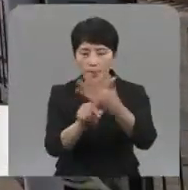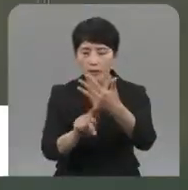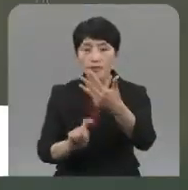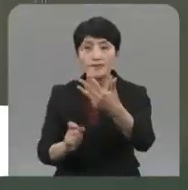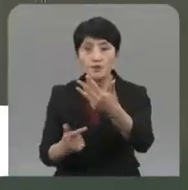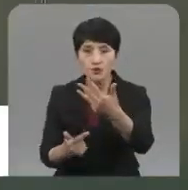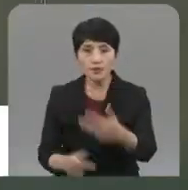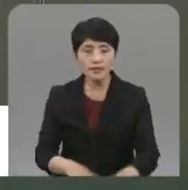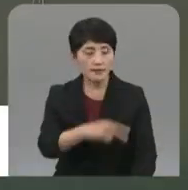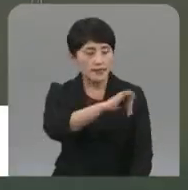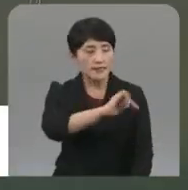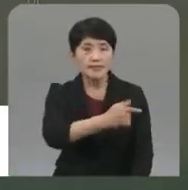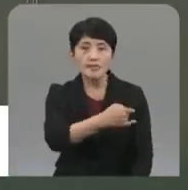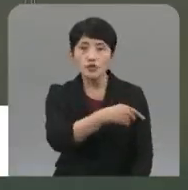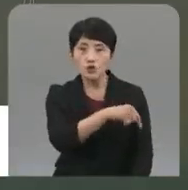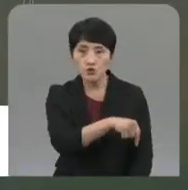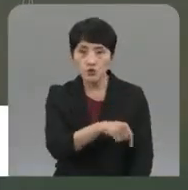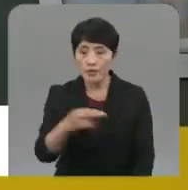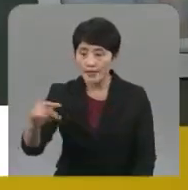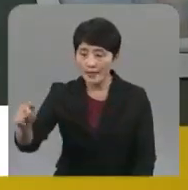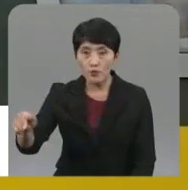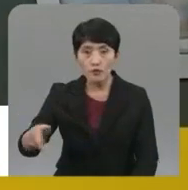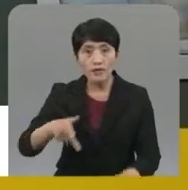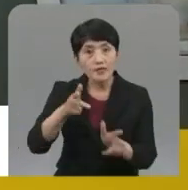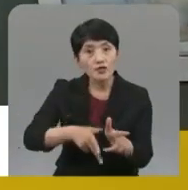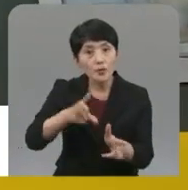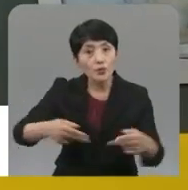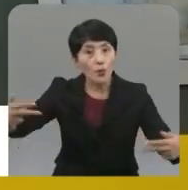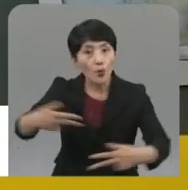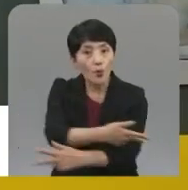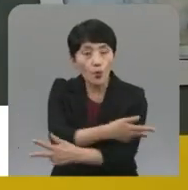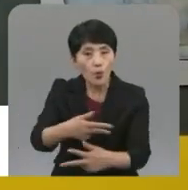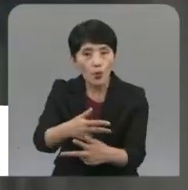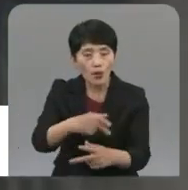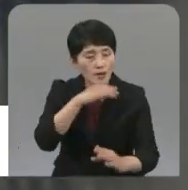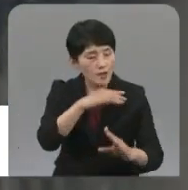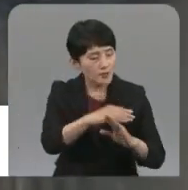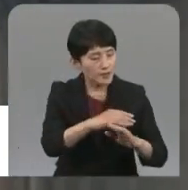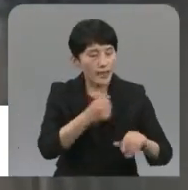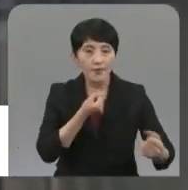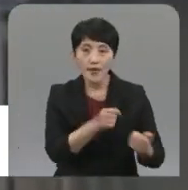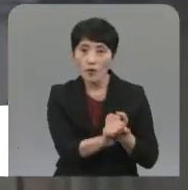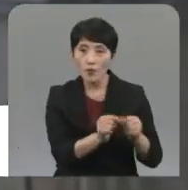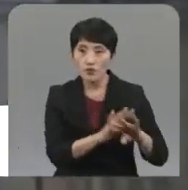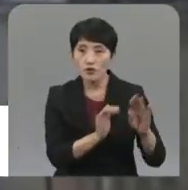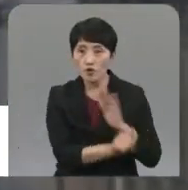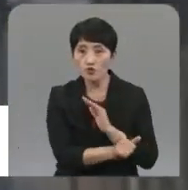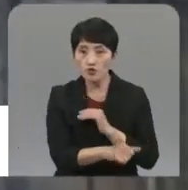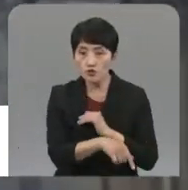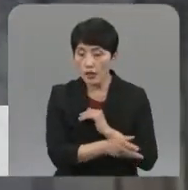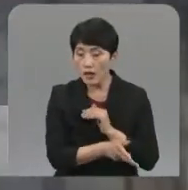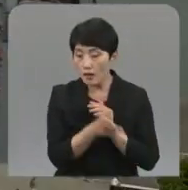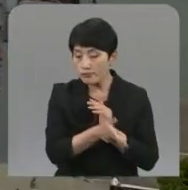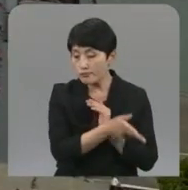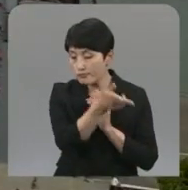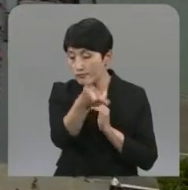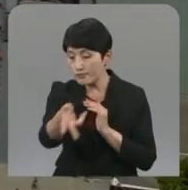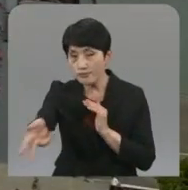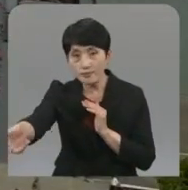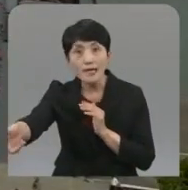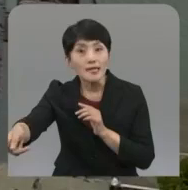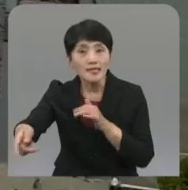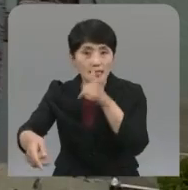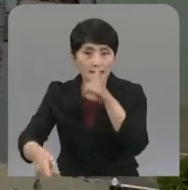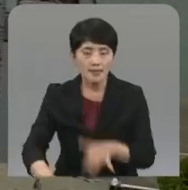délégation de taekwondo East nord-coréen traversait le pont du Flavia lourd reliant au nord du 38e parallèle et ding dong ville